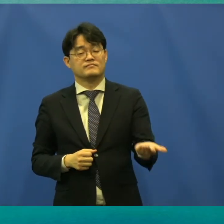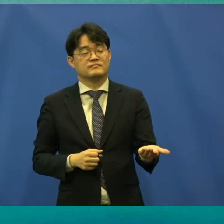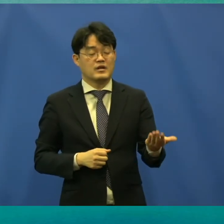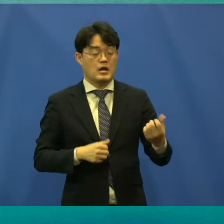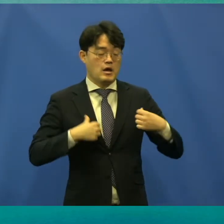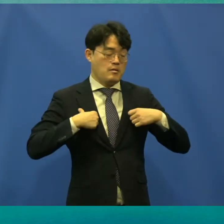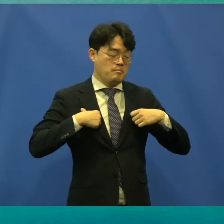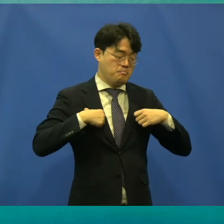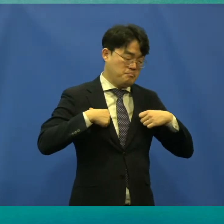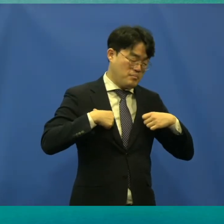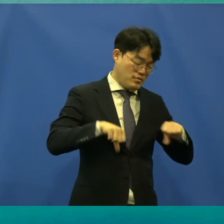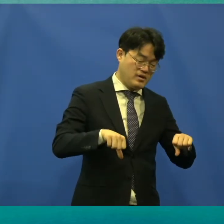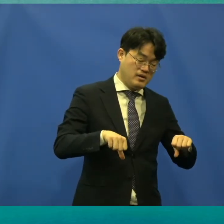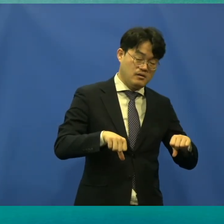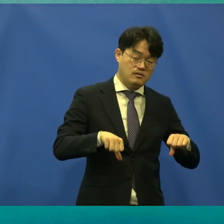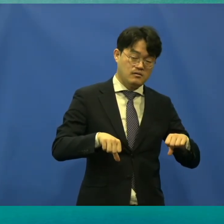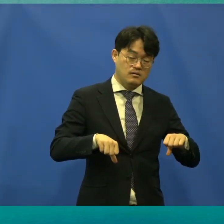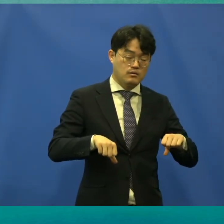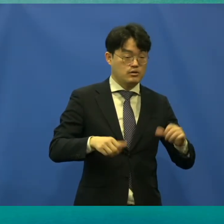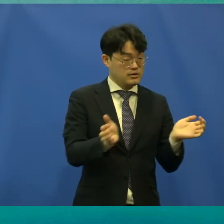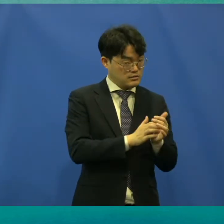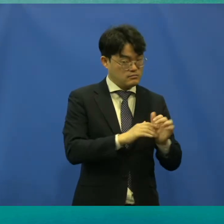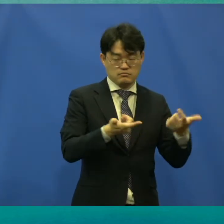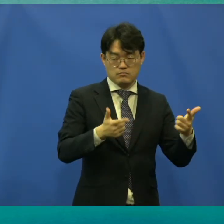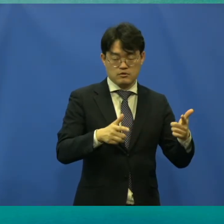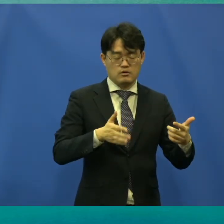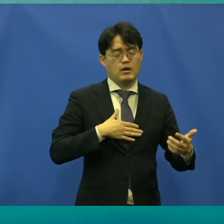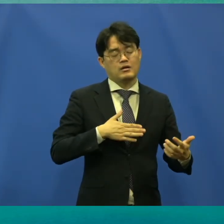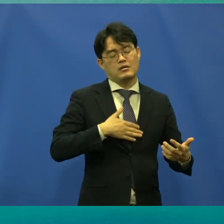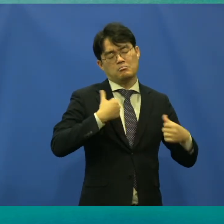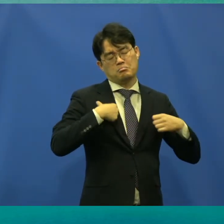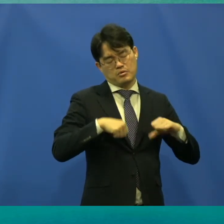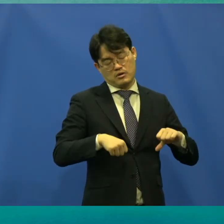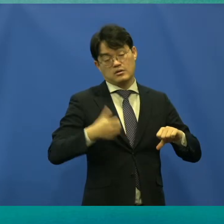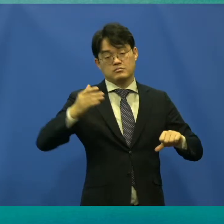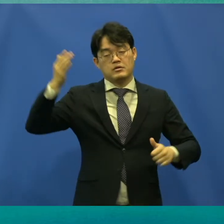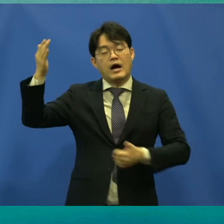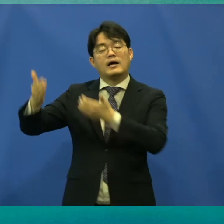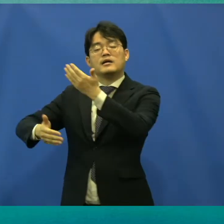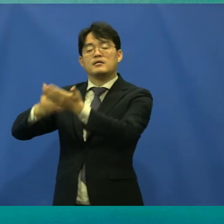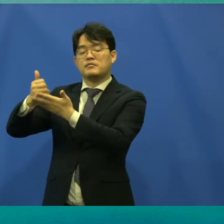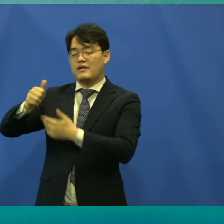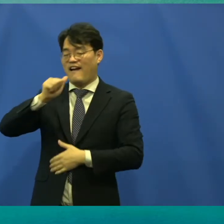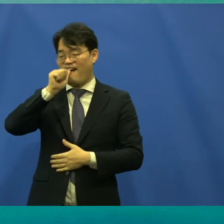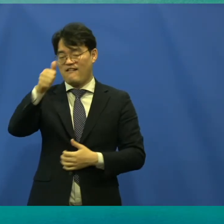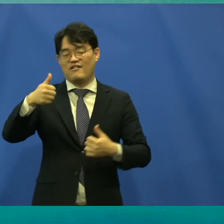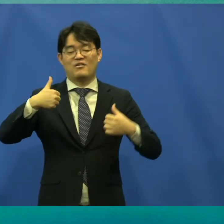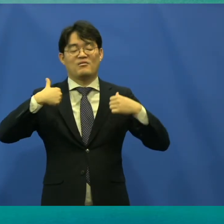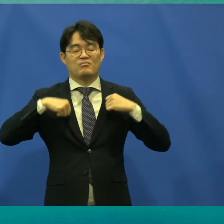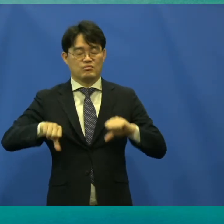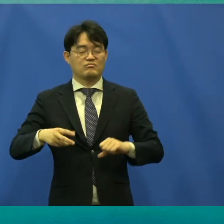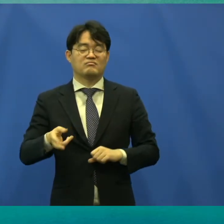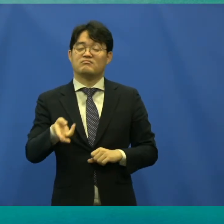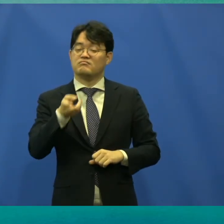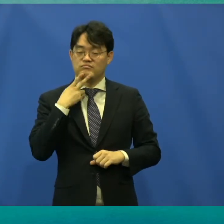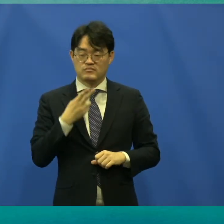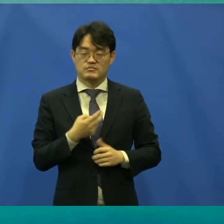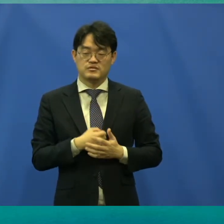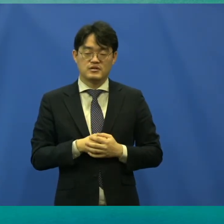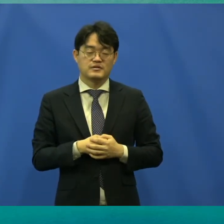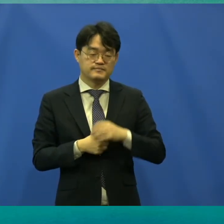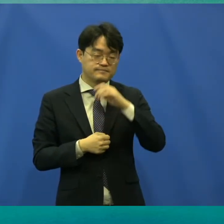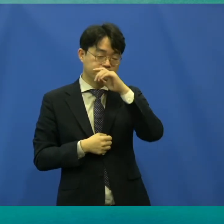내가 포기한다고 끝이 나는가요? 아니에요. 하나님이 포기하셔야 끝이 나지. 하나님이 포기하지 않으면 끝이 나지 않습니다.